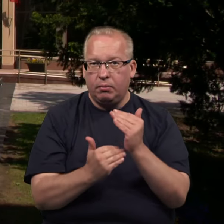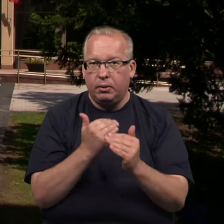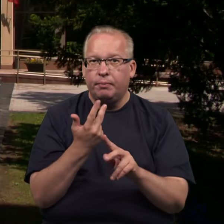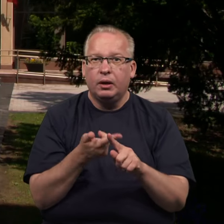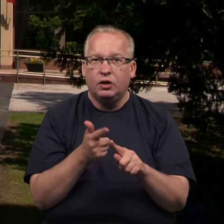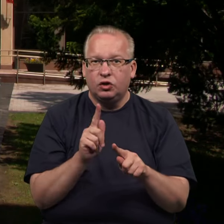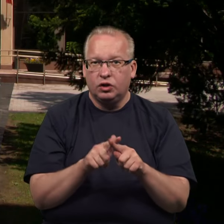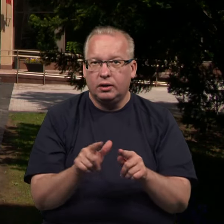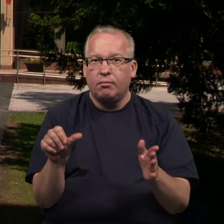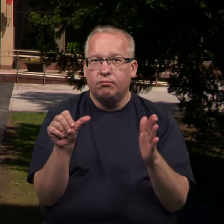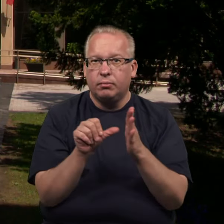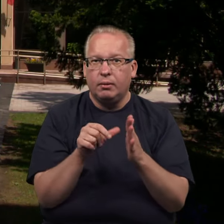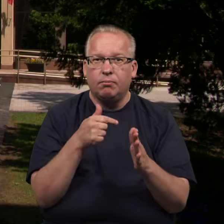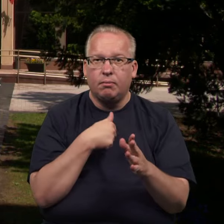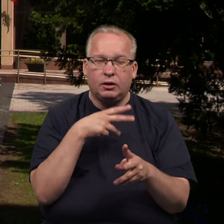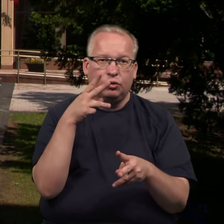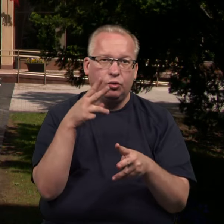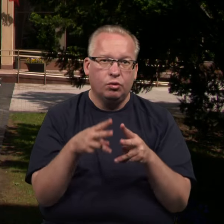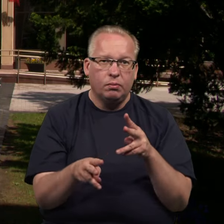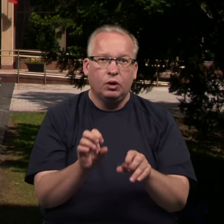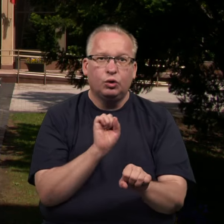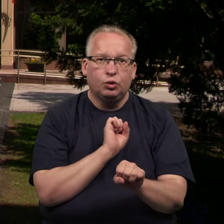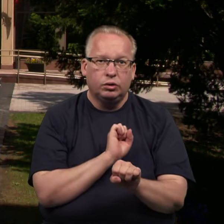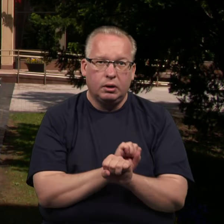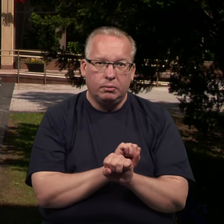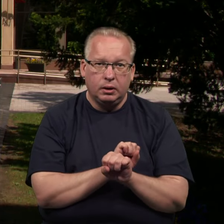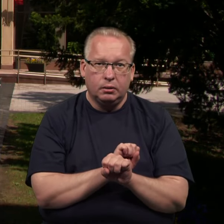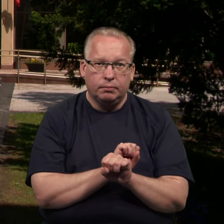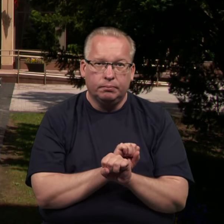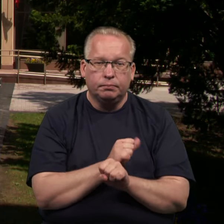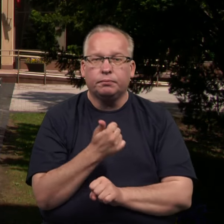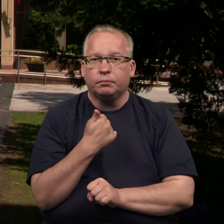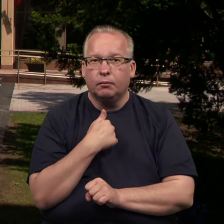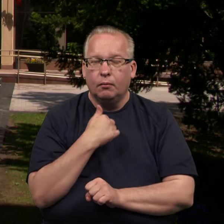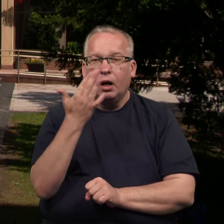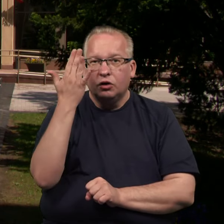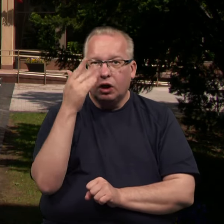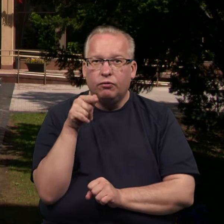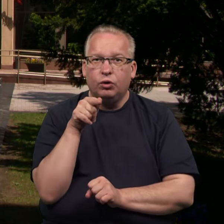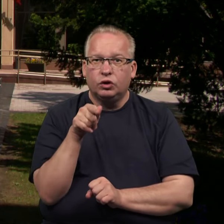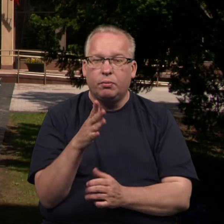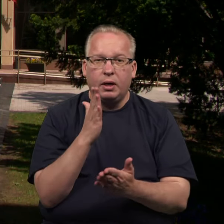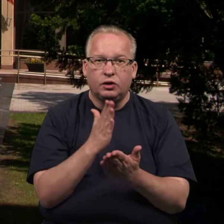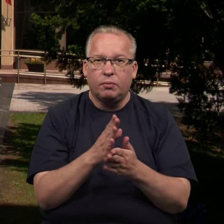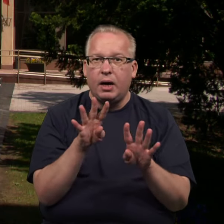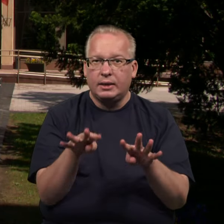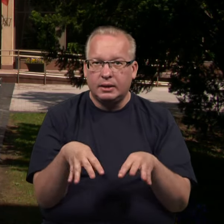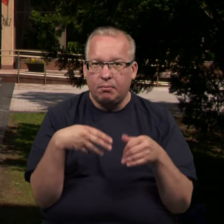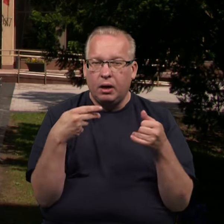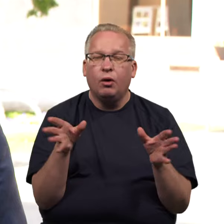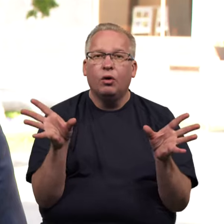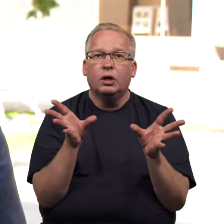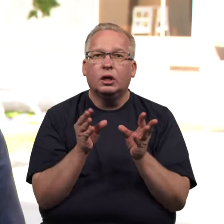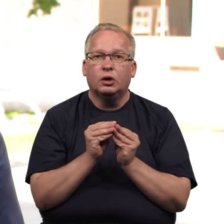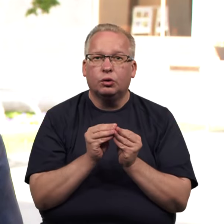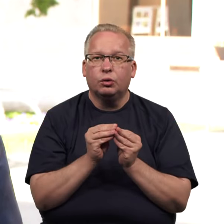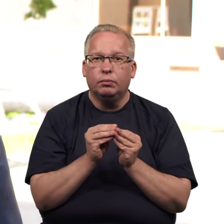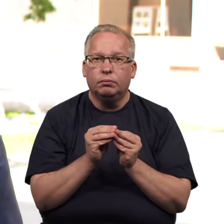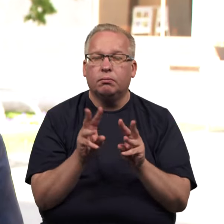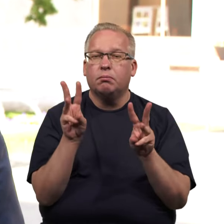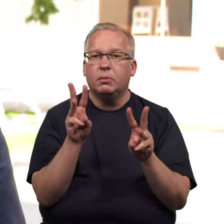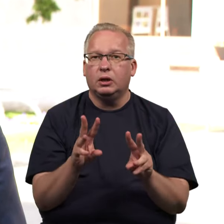šitą veidmainystę mes nusprendėm šiandien pristabdyti. Aš manyčiau, kad šiai asamblėja ir kartu